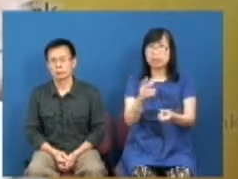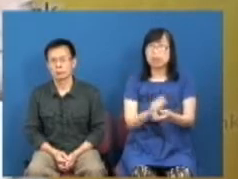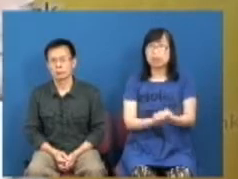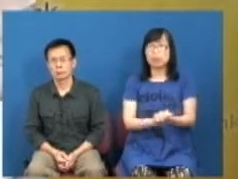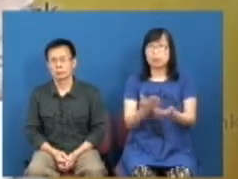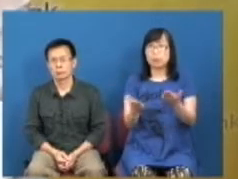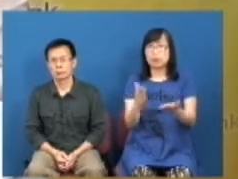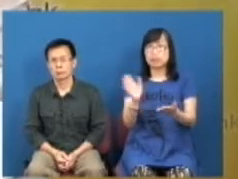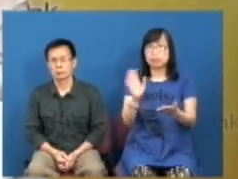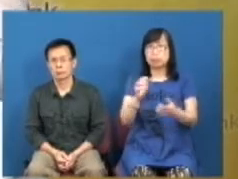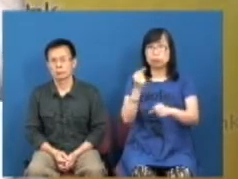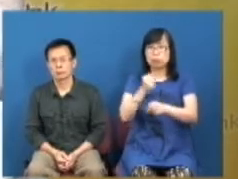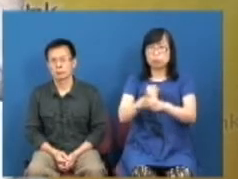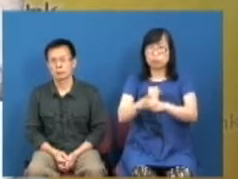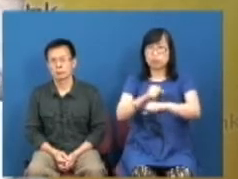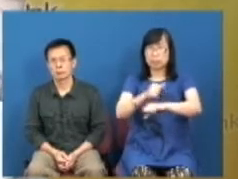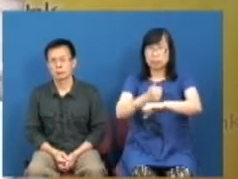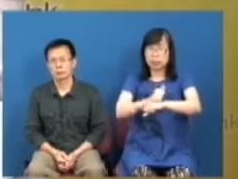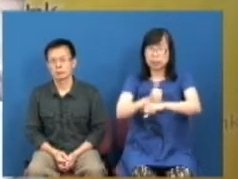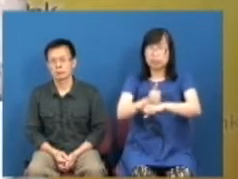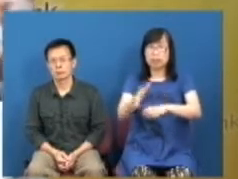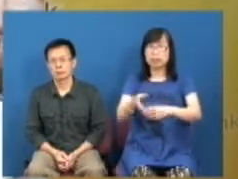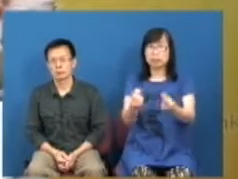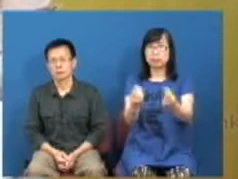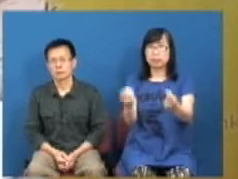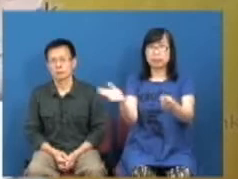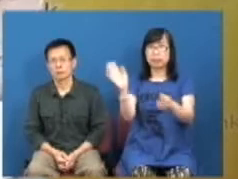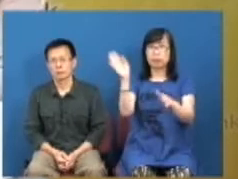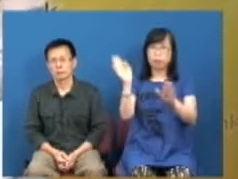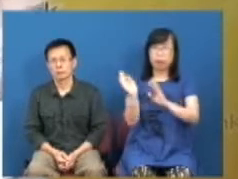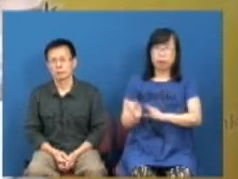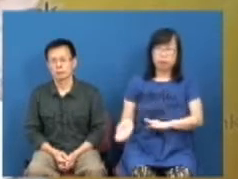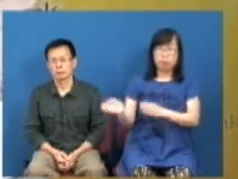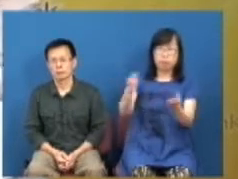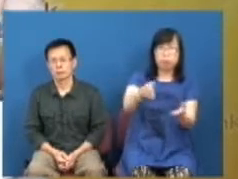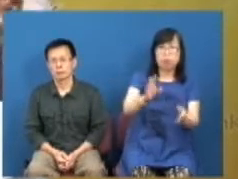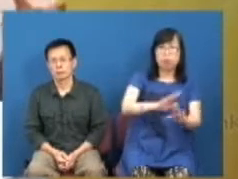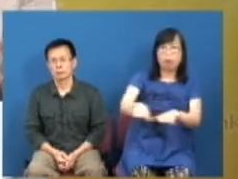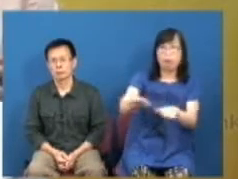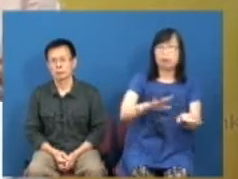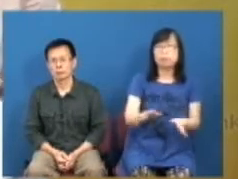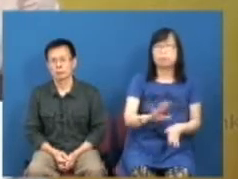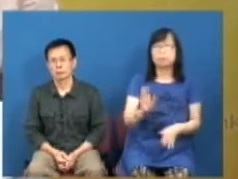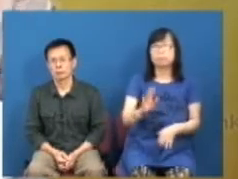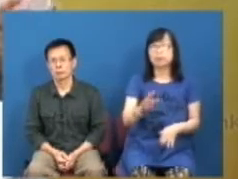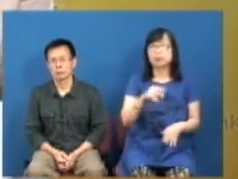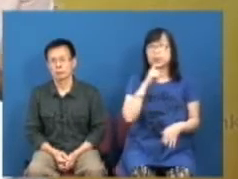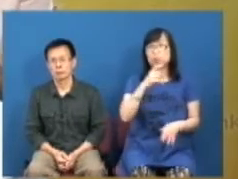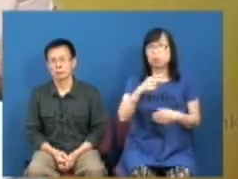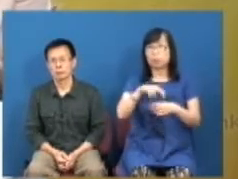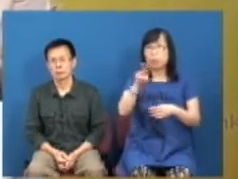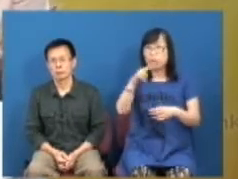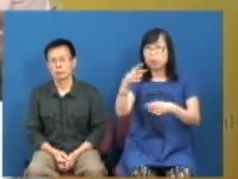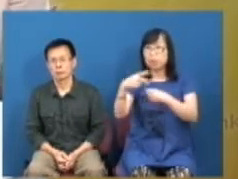或者以至做地基啦，咁你啲泥頭咧你就唔可以倒海啦。咁你倒去邊咧？咁你要揾另一個地盤咧接住你